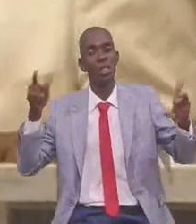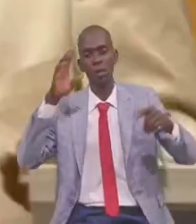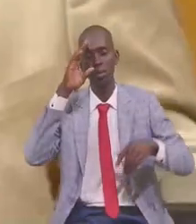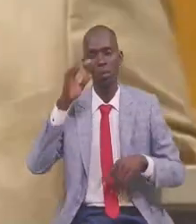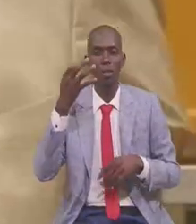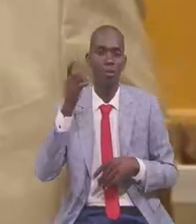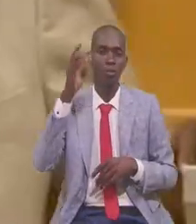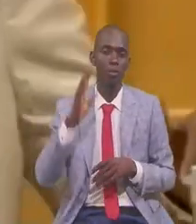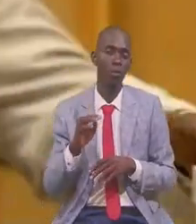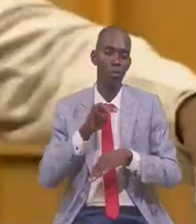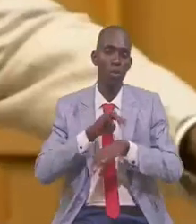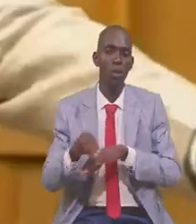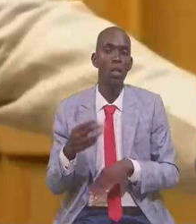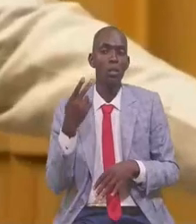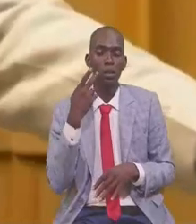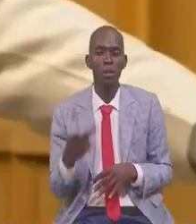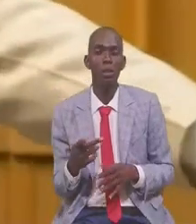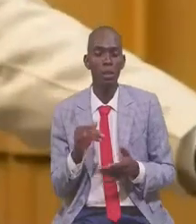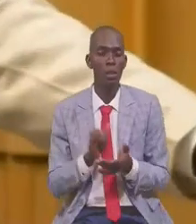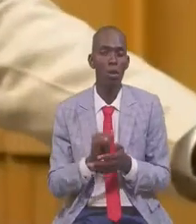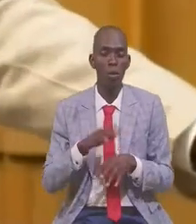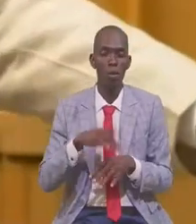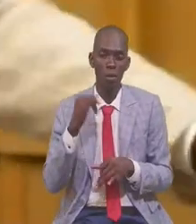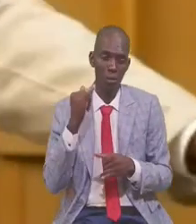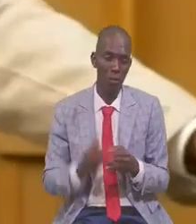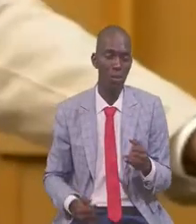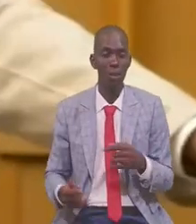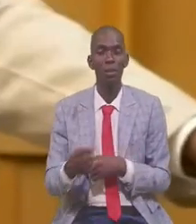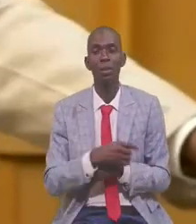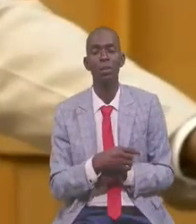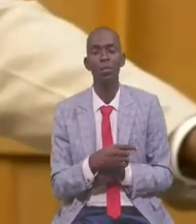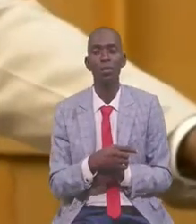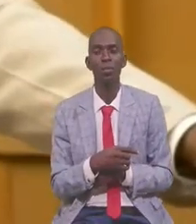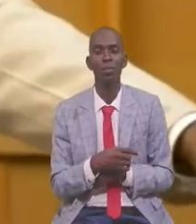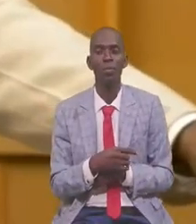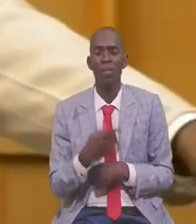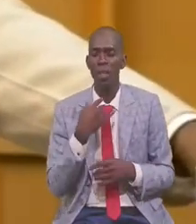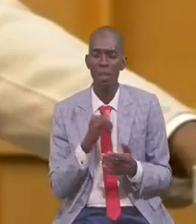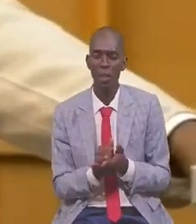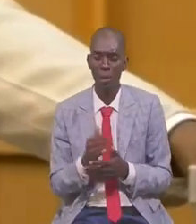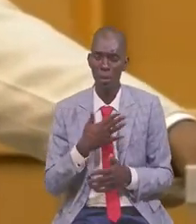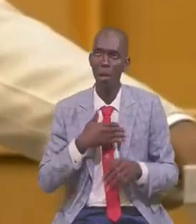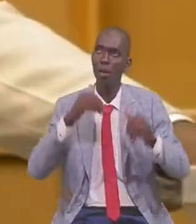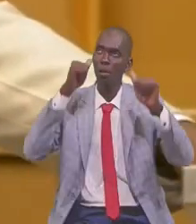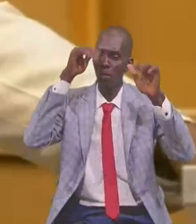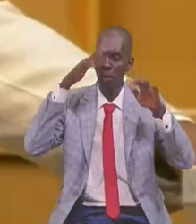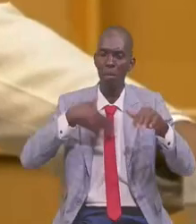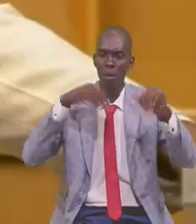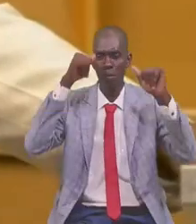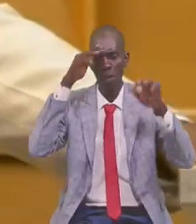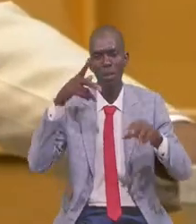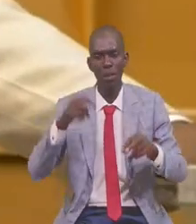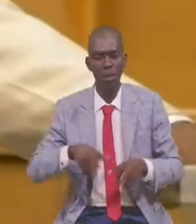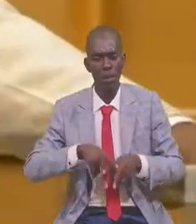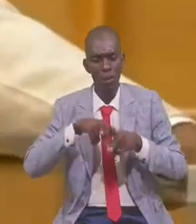le roi est venu vers lui. Ce dernier jour, mon père, char d'Israël,